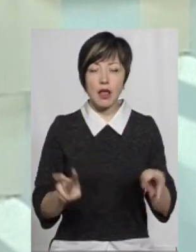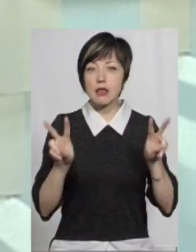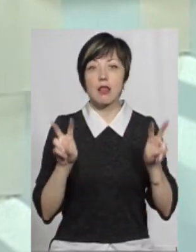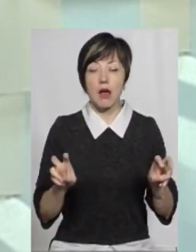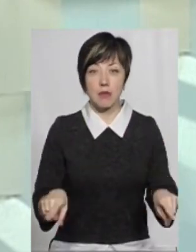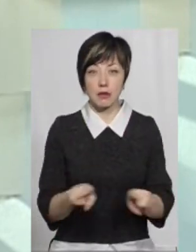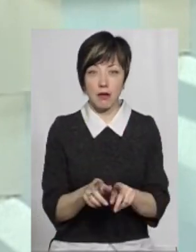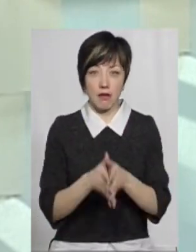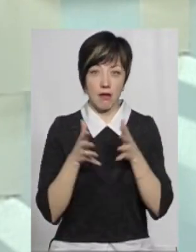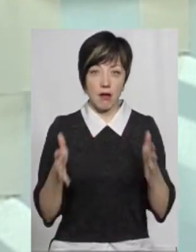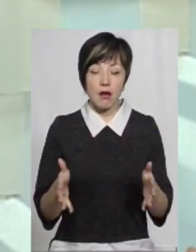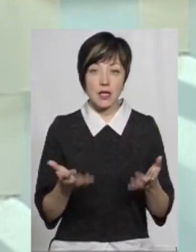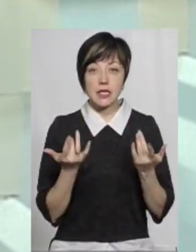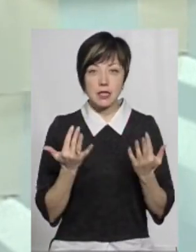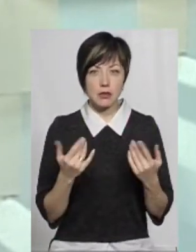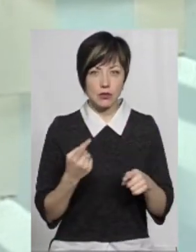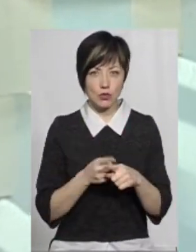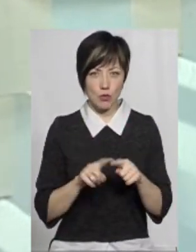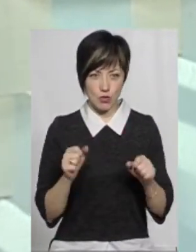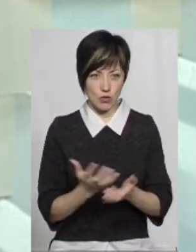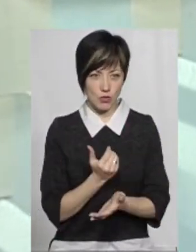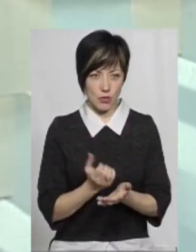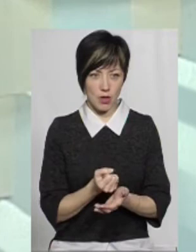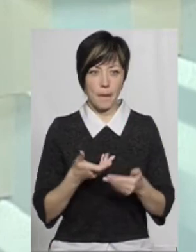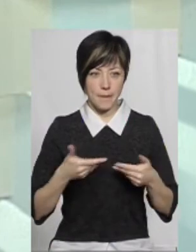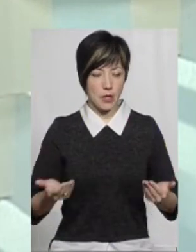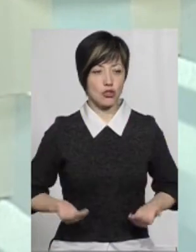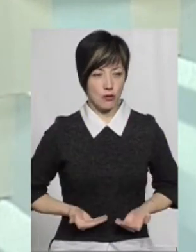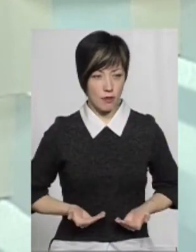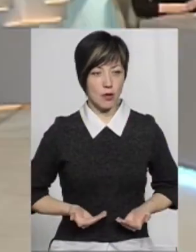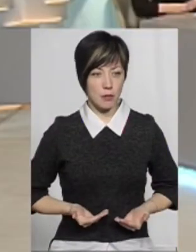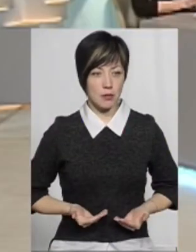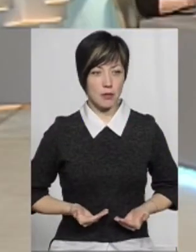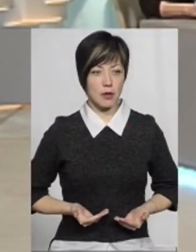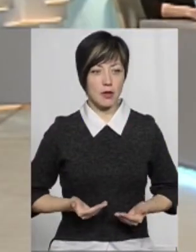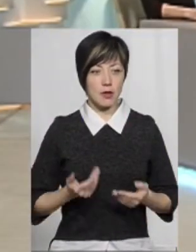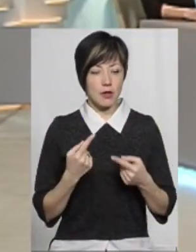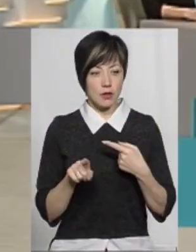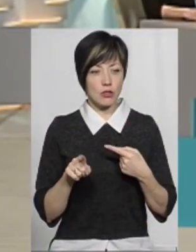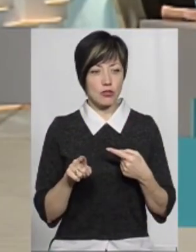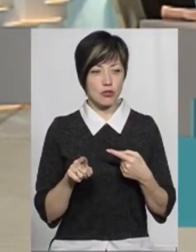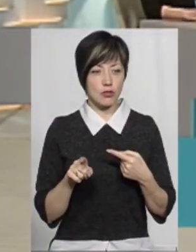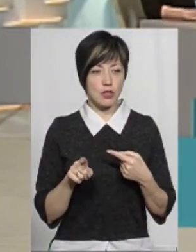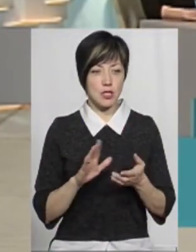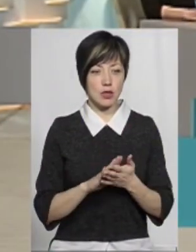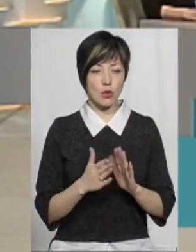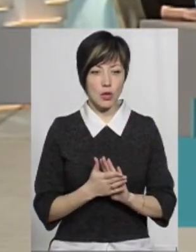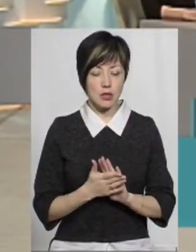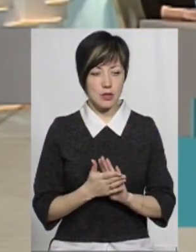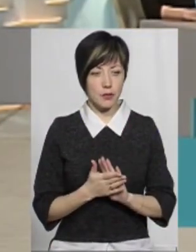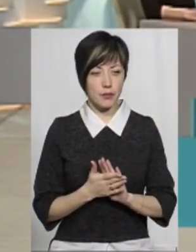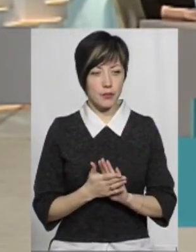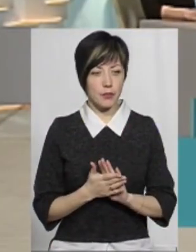тема така, і потім, наскільки на чому можна було заробити, бо ми живемо в трошки іншій